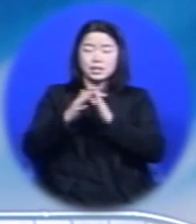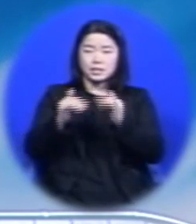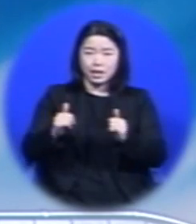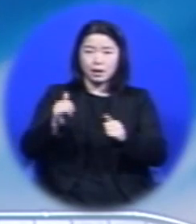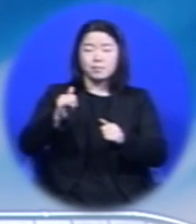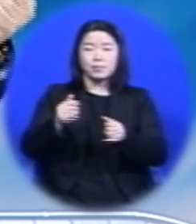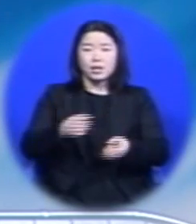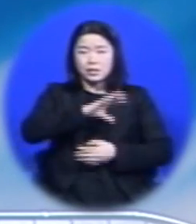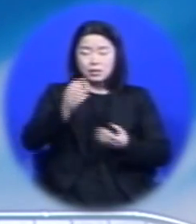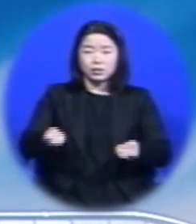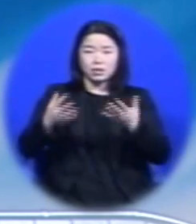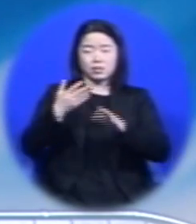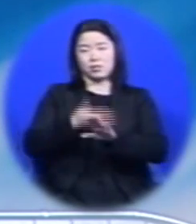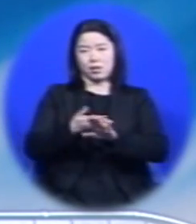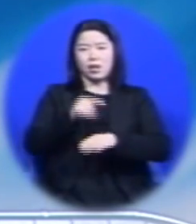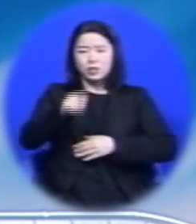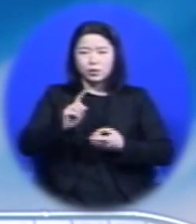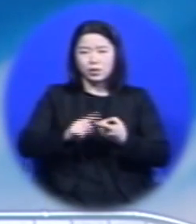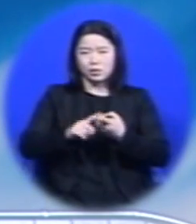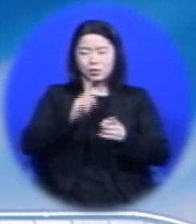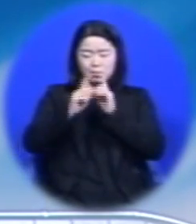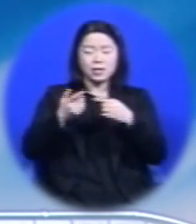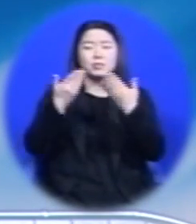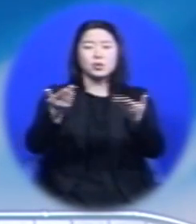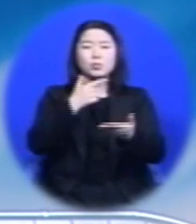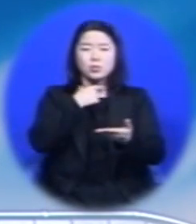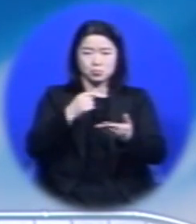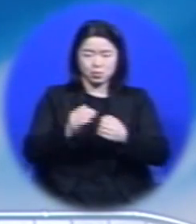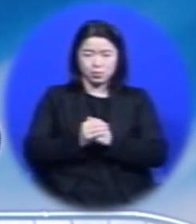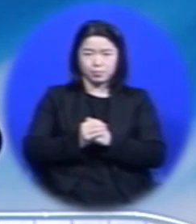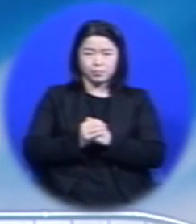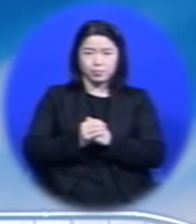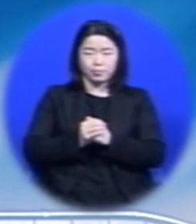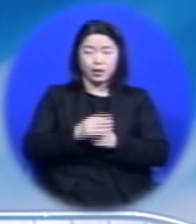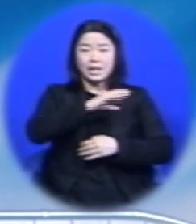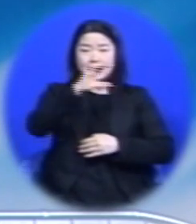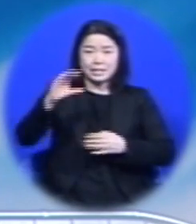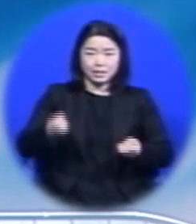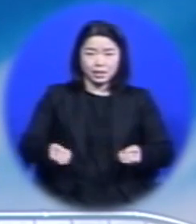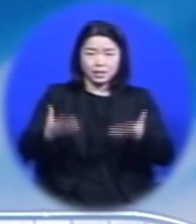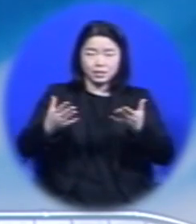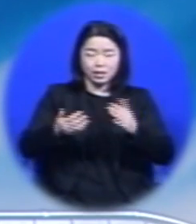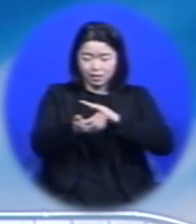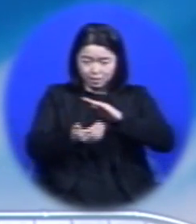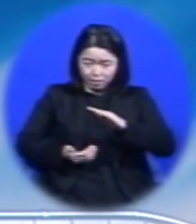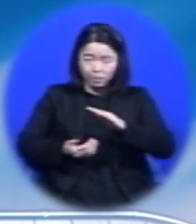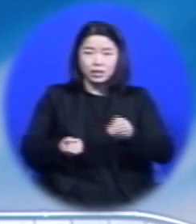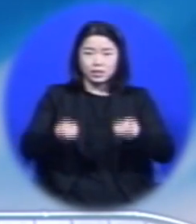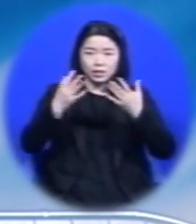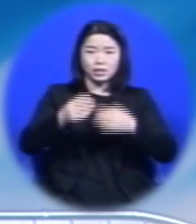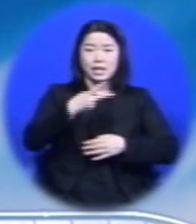말씀을 오늘 여러분에게 드리고 싶은 겁니다 아 성탄절 전 절기를